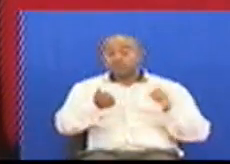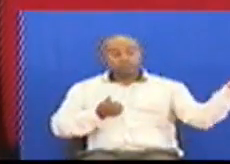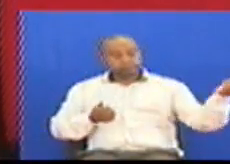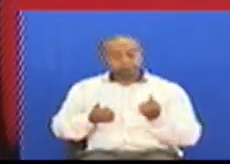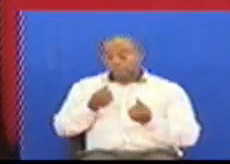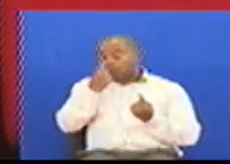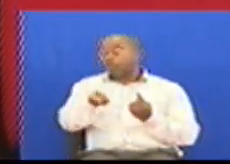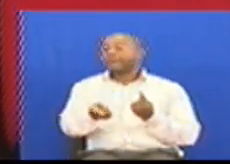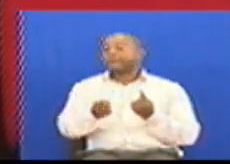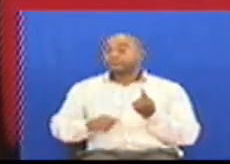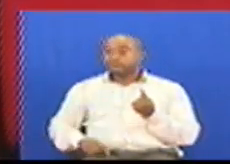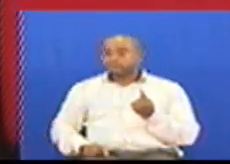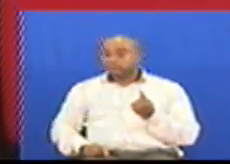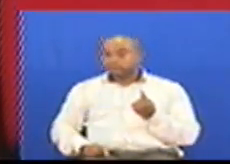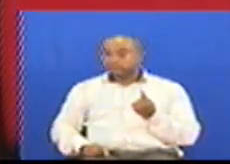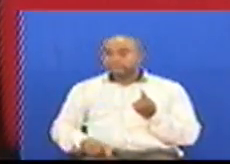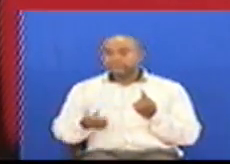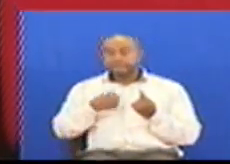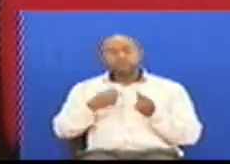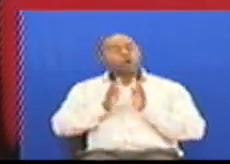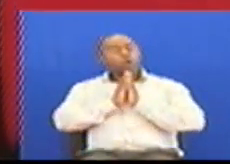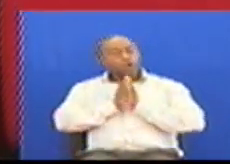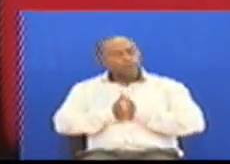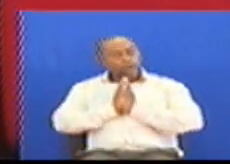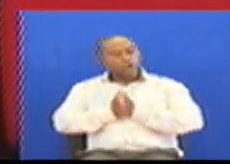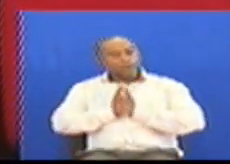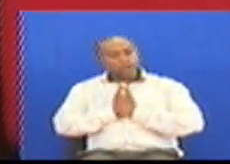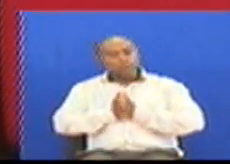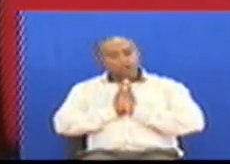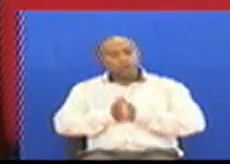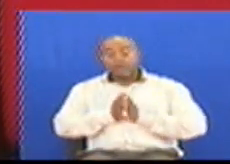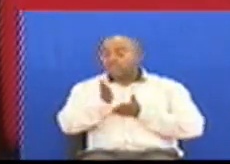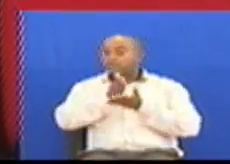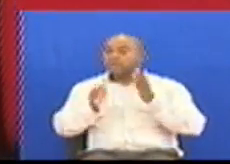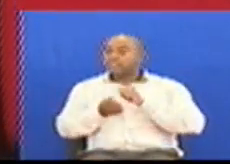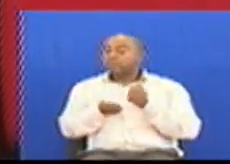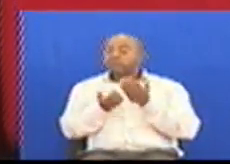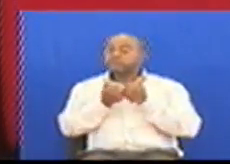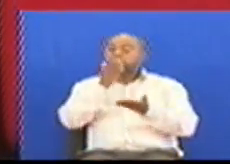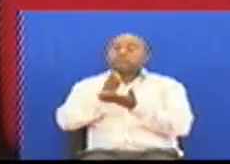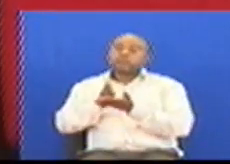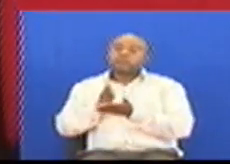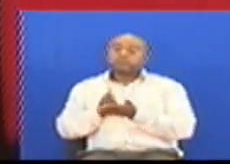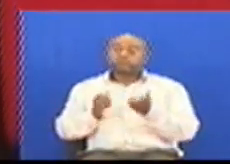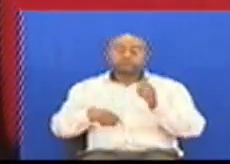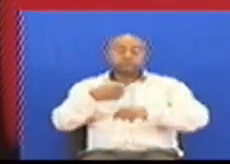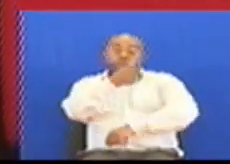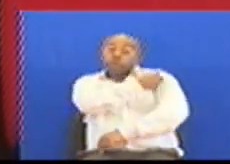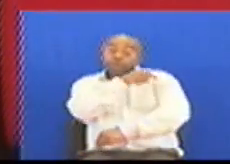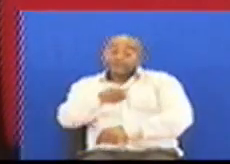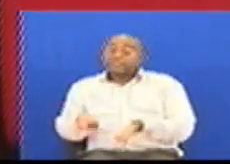kilio chetu, tunaomba mkamilishe yale ambayo yanahitaji kufanyiwa ili hospitali iweze kufanya